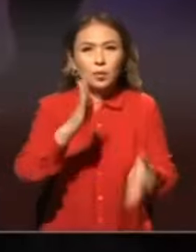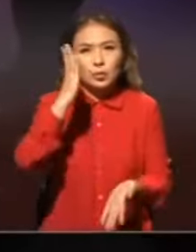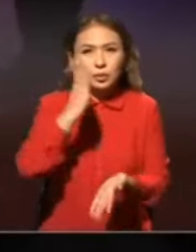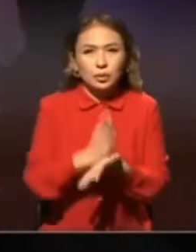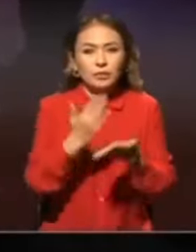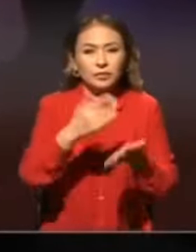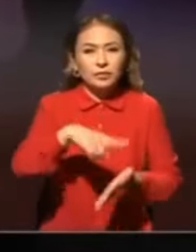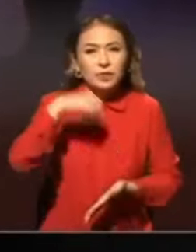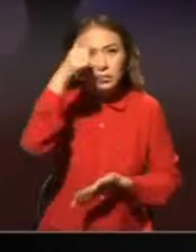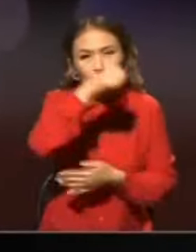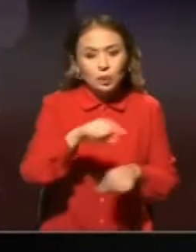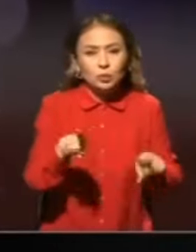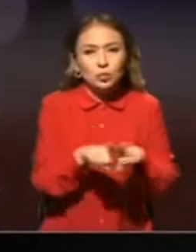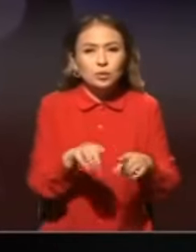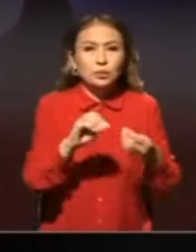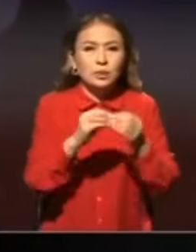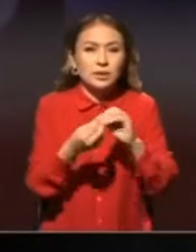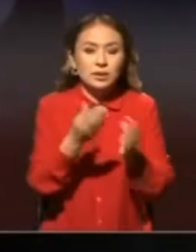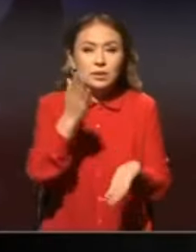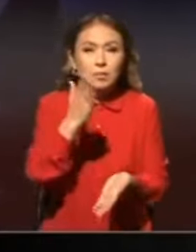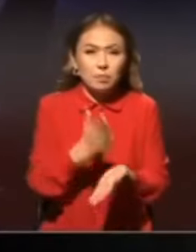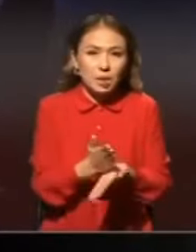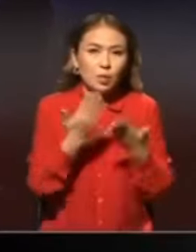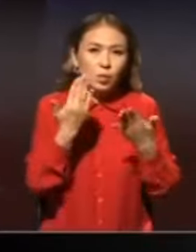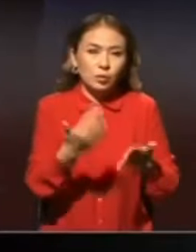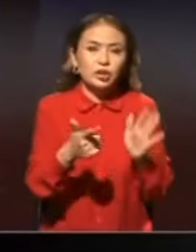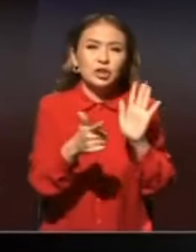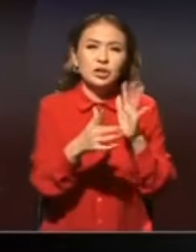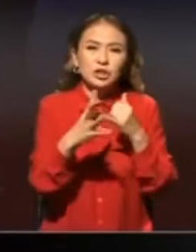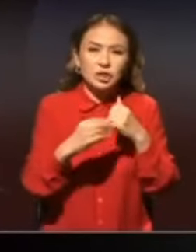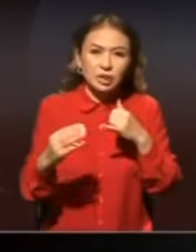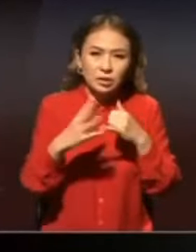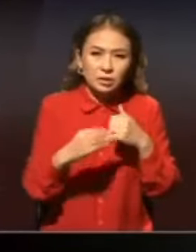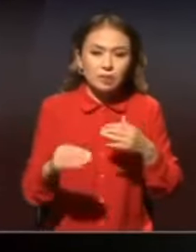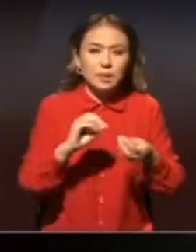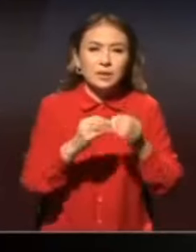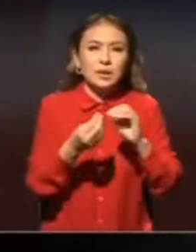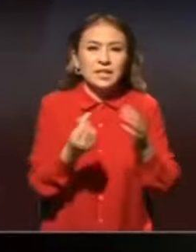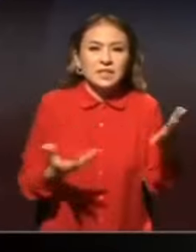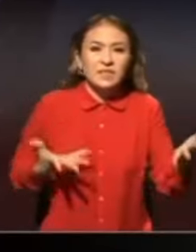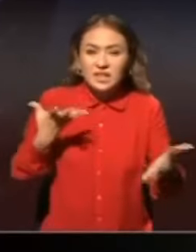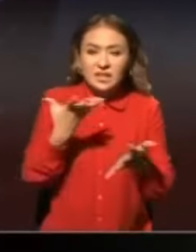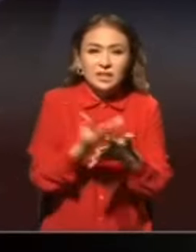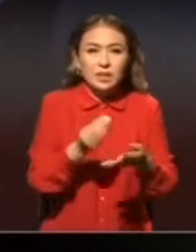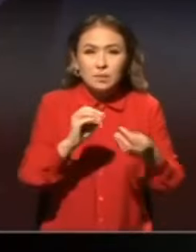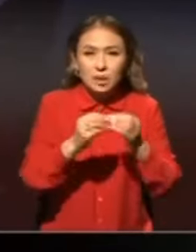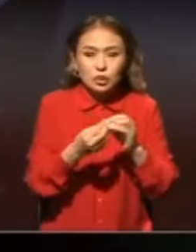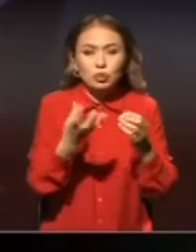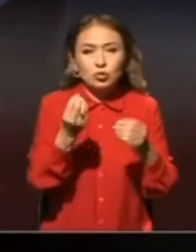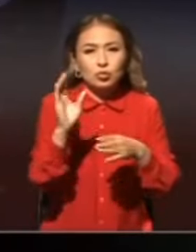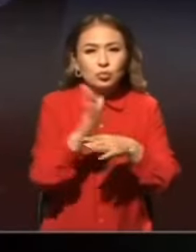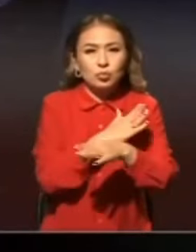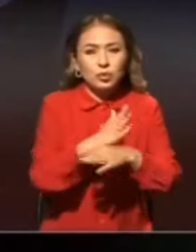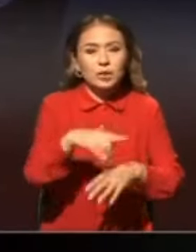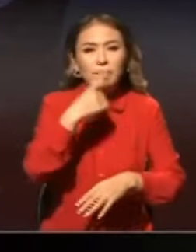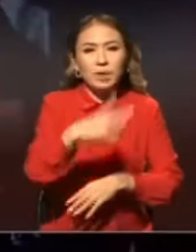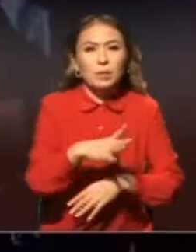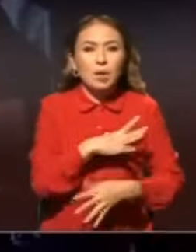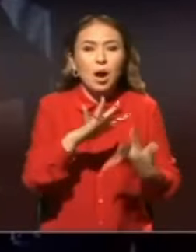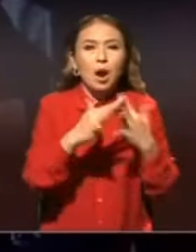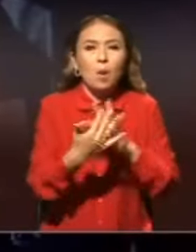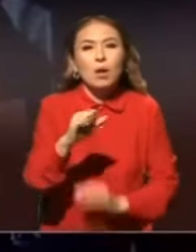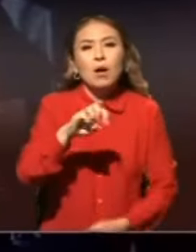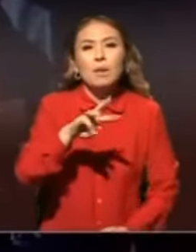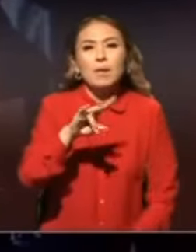ішінде биылда біраз мәселелер көтерілді. Оның ішінде жер мәселесі, инвестиция мәселесі, одан кейін жаңа бөлек айтып отыр, ауыл